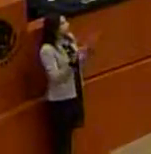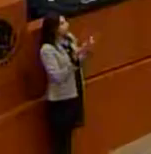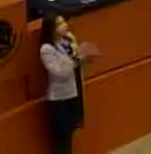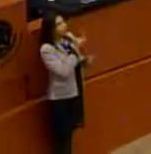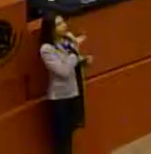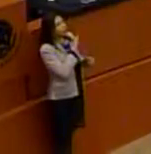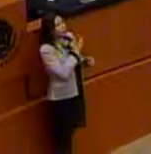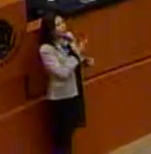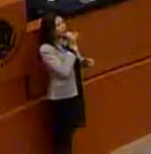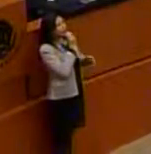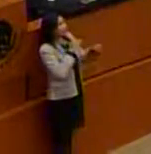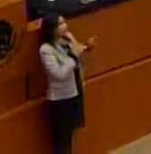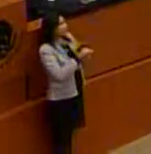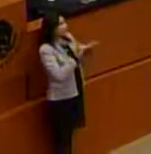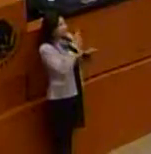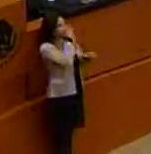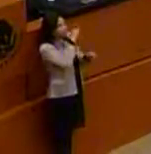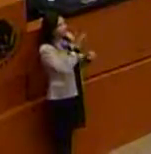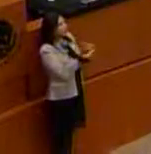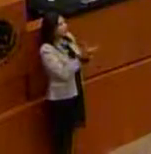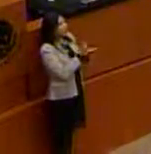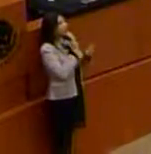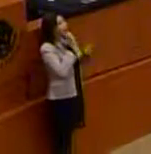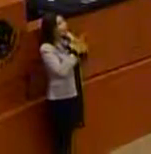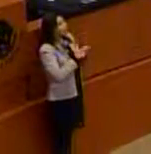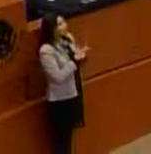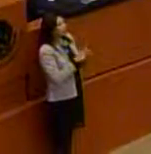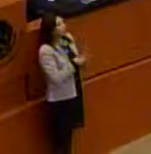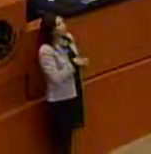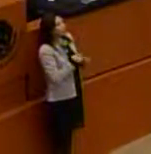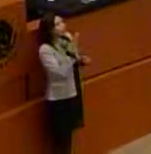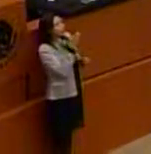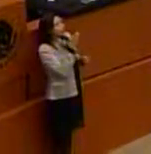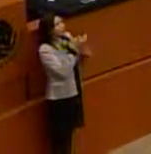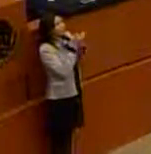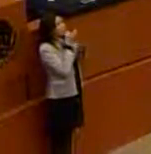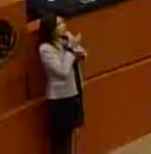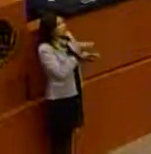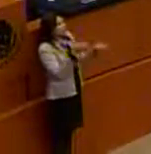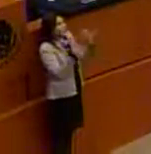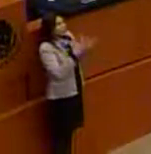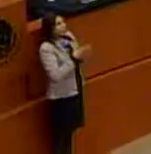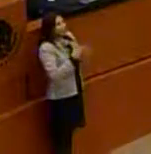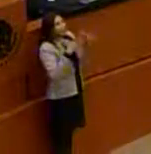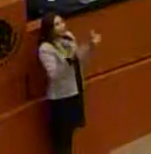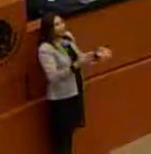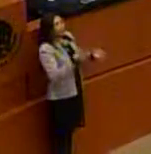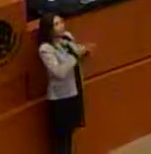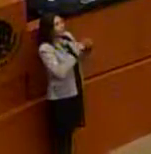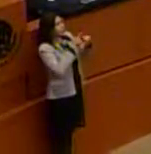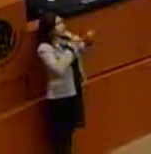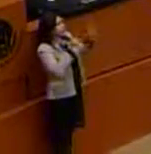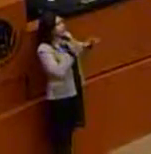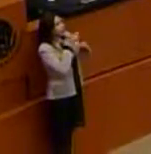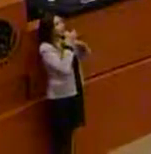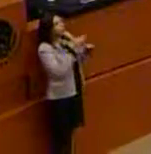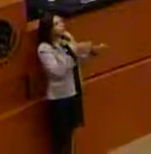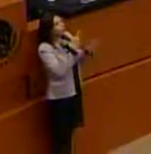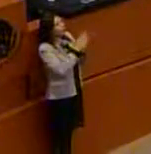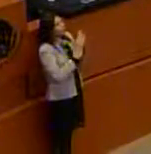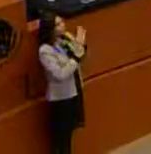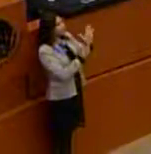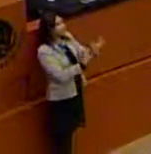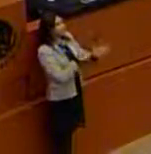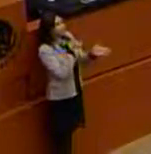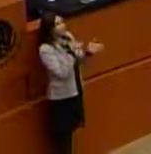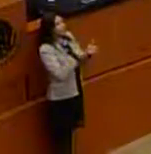gagner ? L'affiche mesurera 120 par 70 mètres, sera, sauf changement de dernière minute, présentée à Genève, ville internationale,